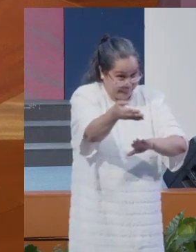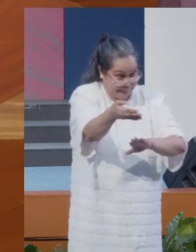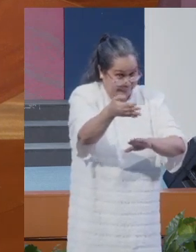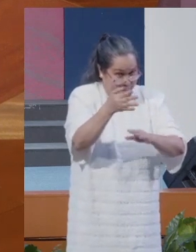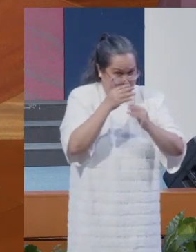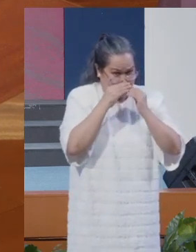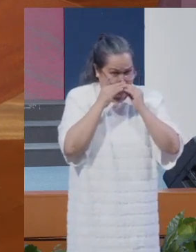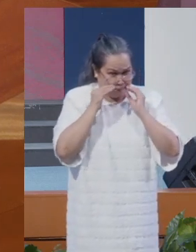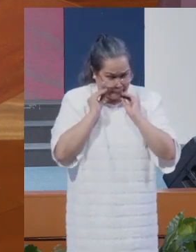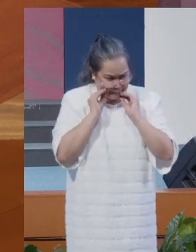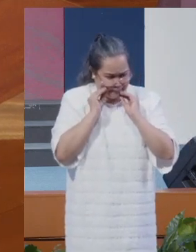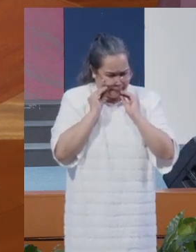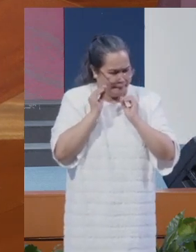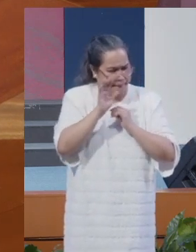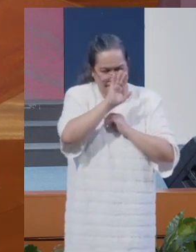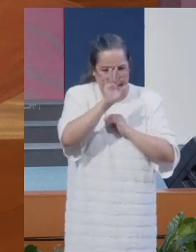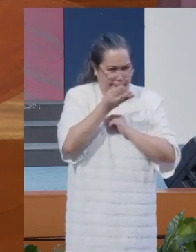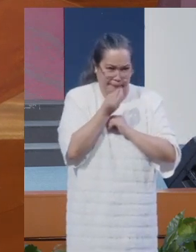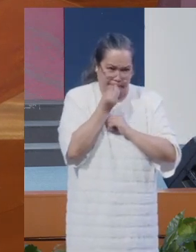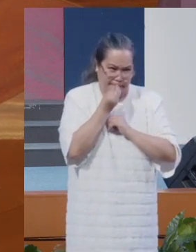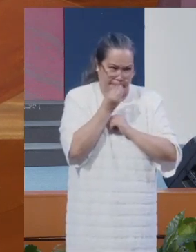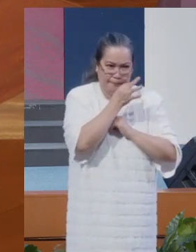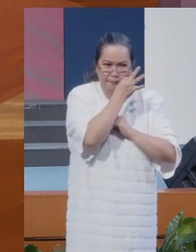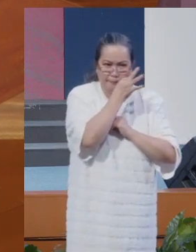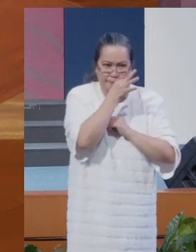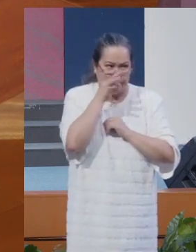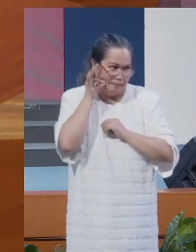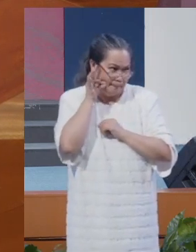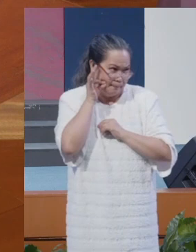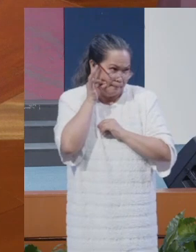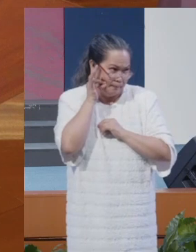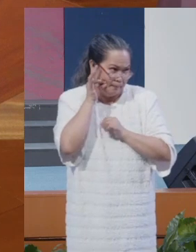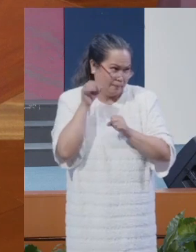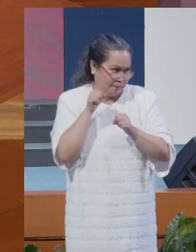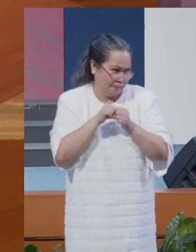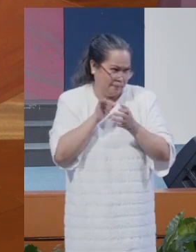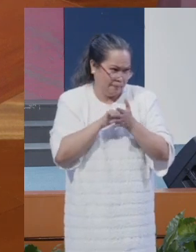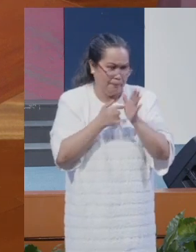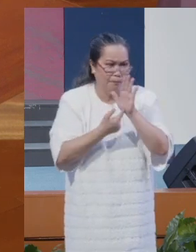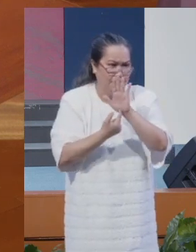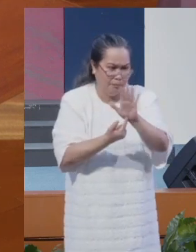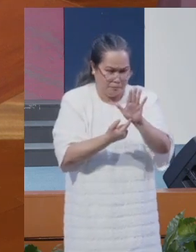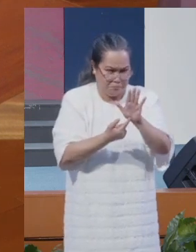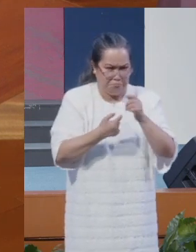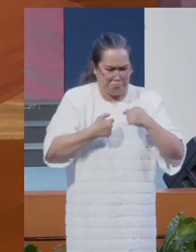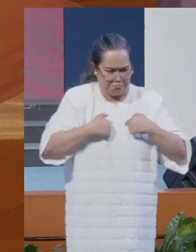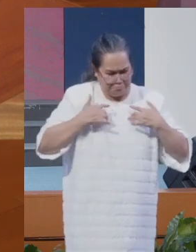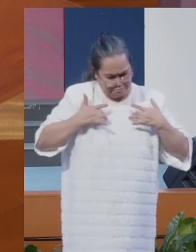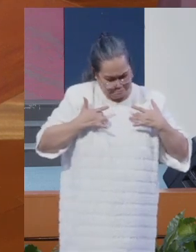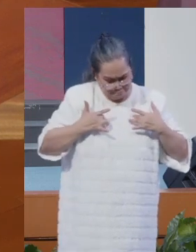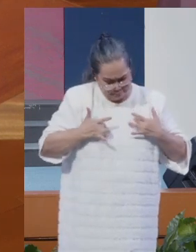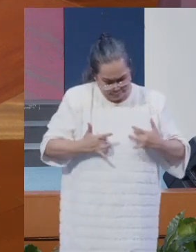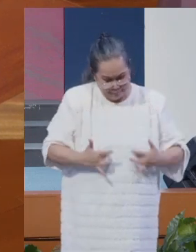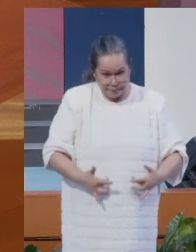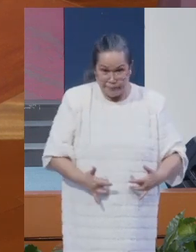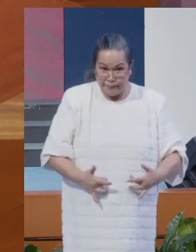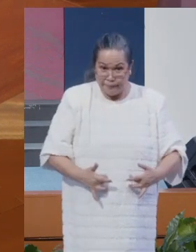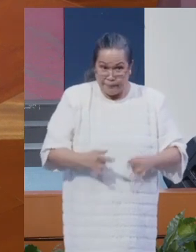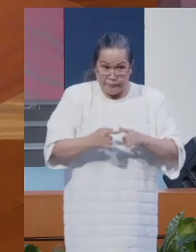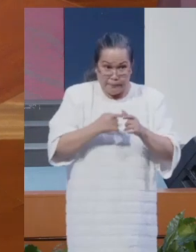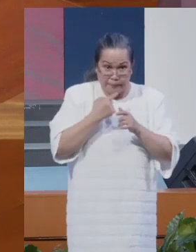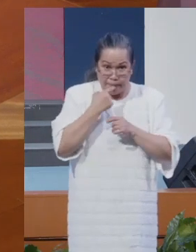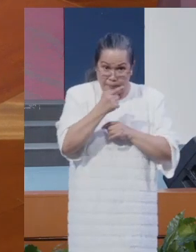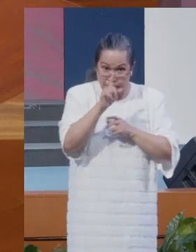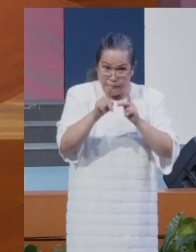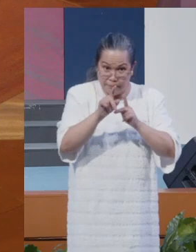ay nagfa-fast upang ipakita ang kanilang kalungkutan. Sa putong ito ng kanyang pagsagot sa